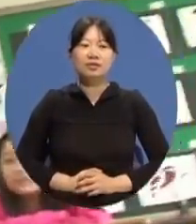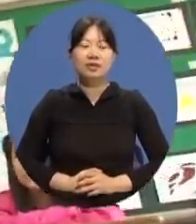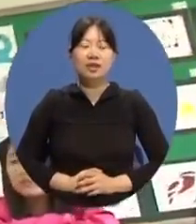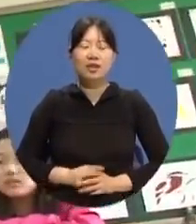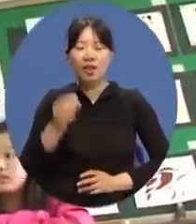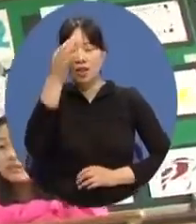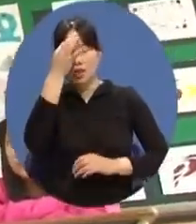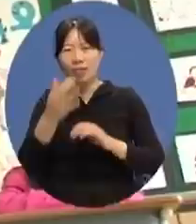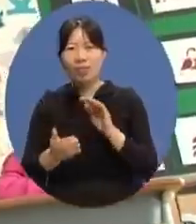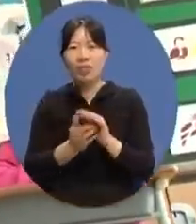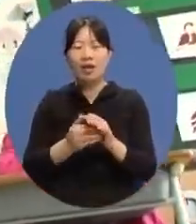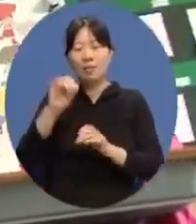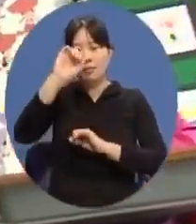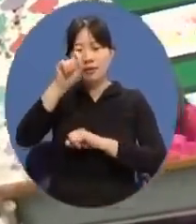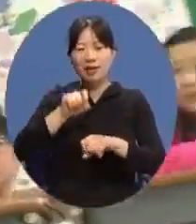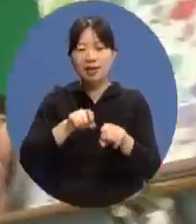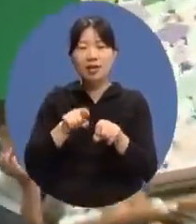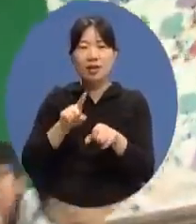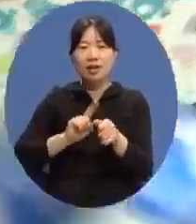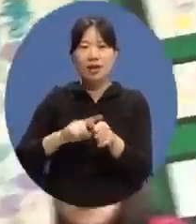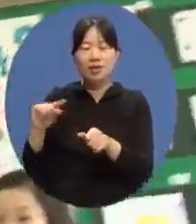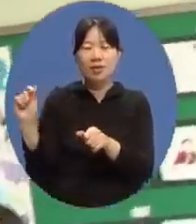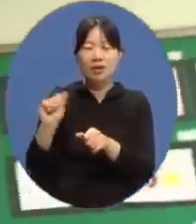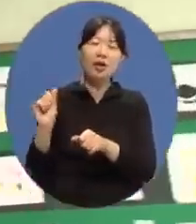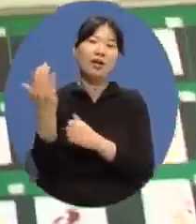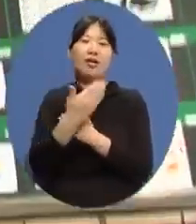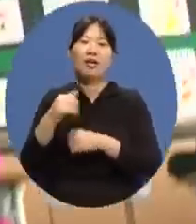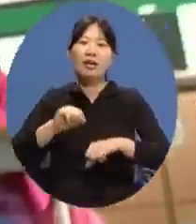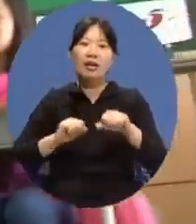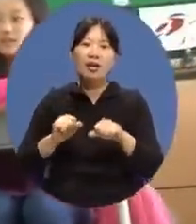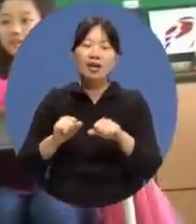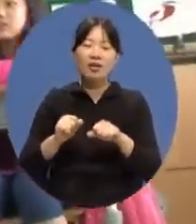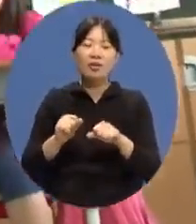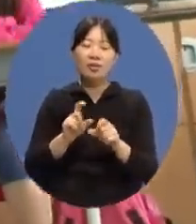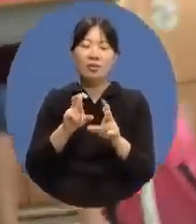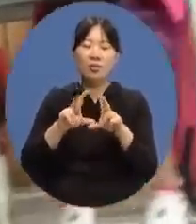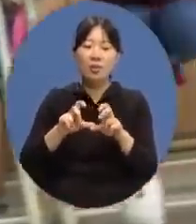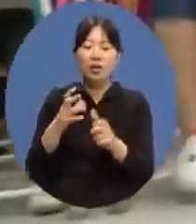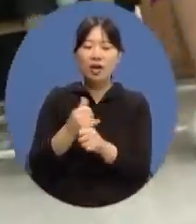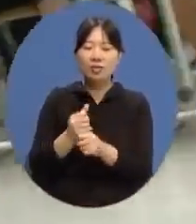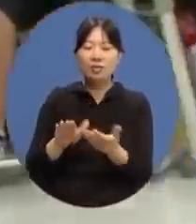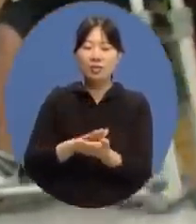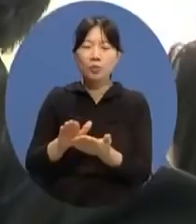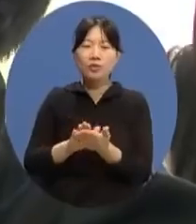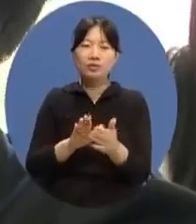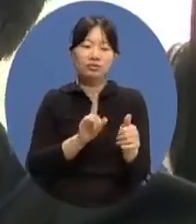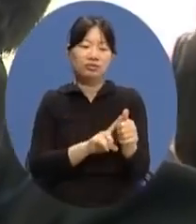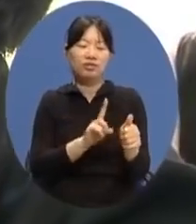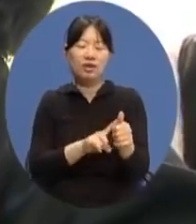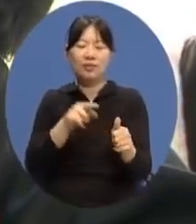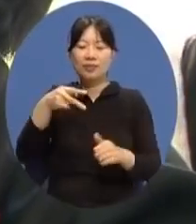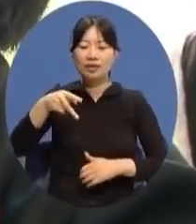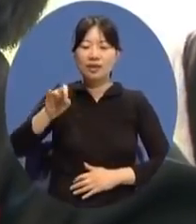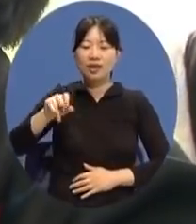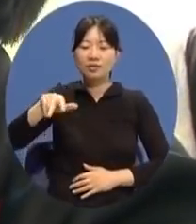현란한 발놀림과 날렵한 몸짓으로 공을 이리저리 가지고 노는 오늘의 주인공 상준입니다.